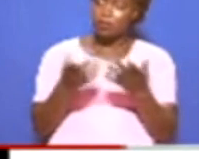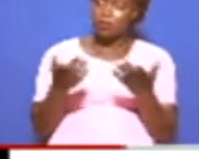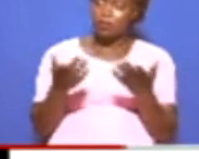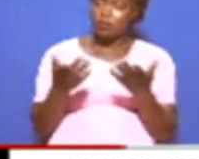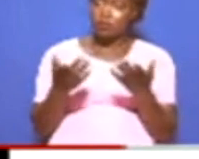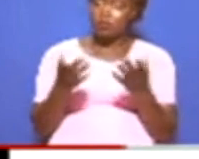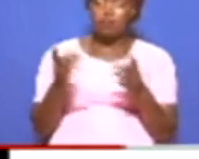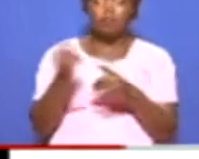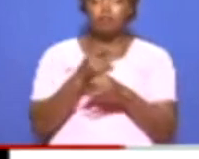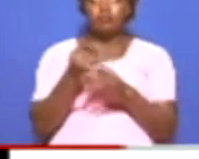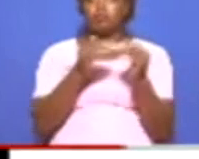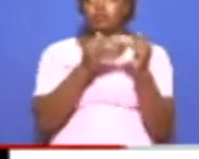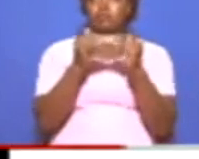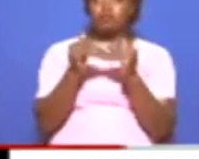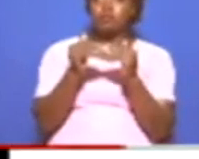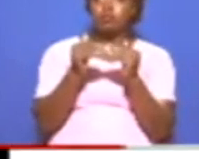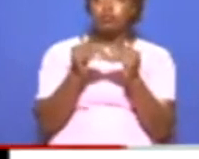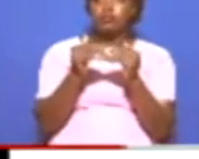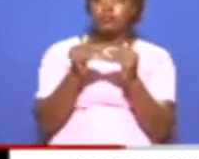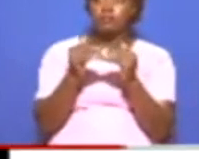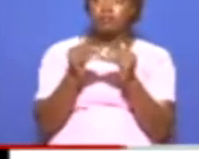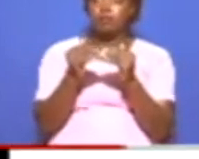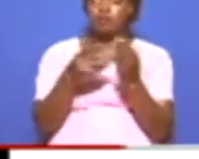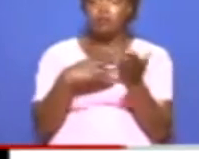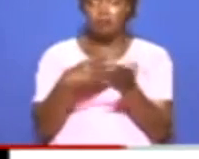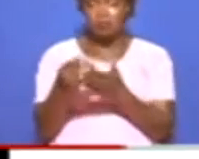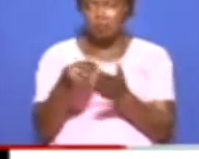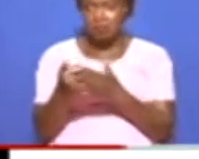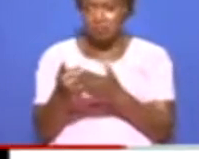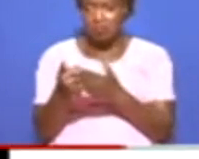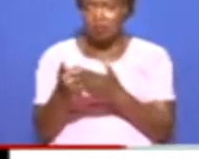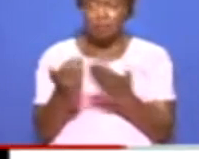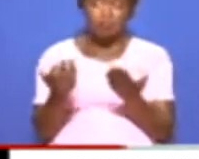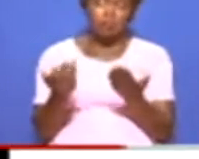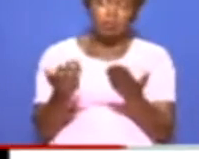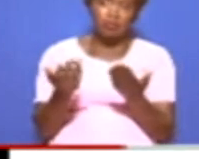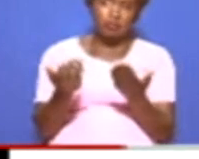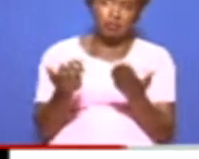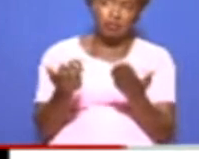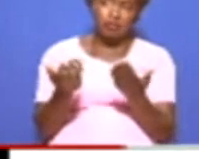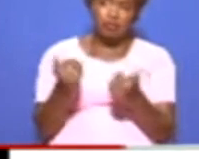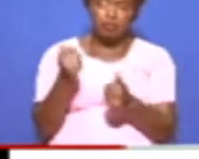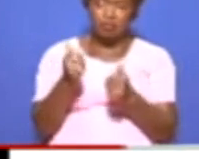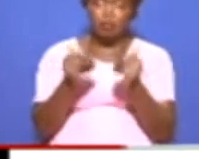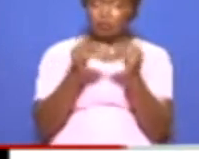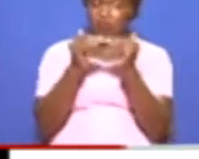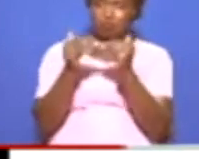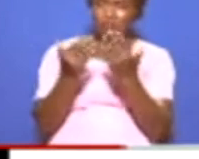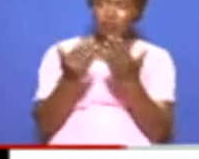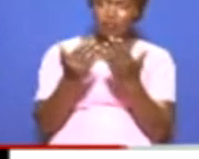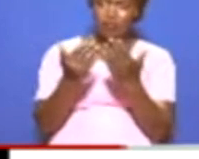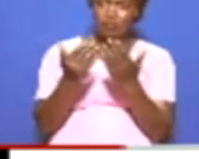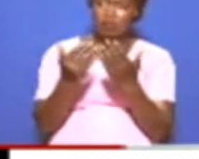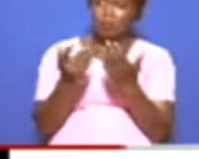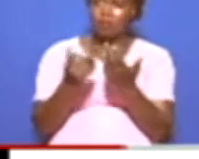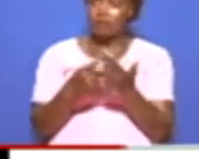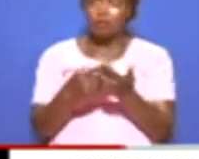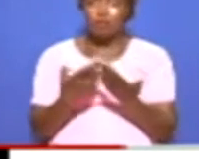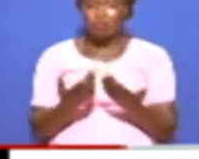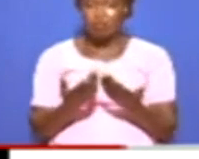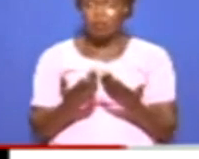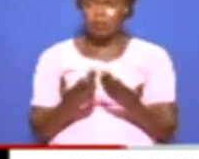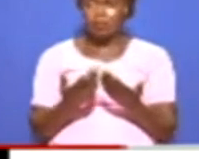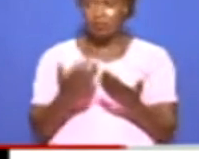mafunzo, bei ya kusoma kujifunza masuala ya urubani iko kwa kiasi kikubwa, ni mamilioni ya pesa. Ni kwa nini,